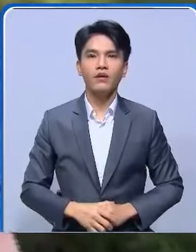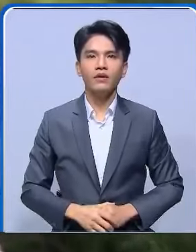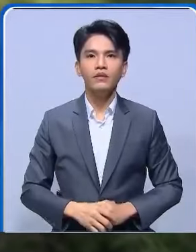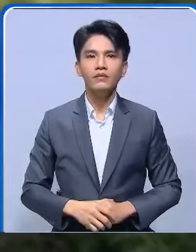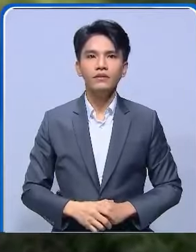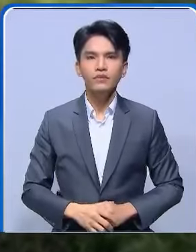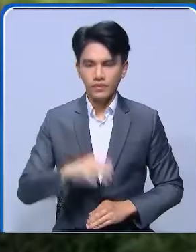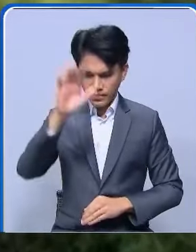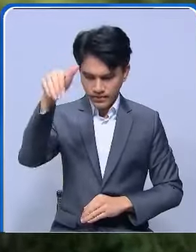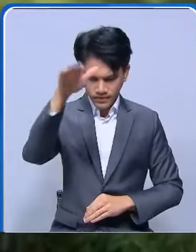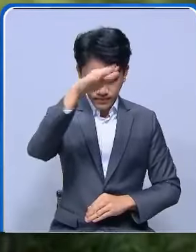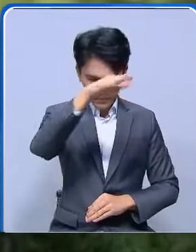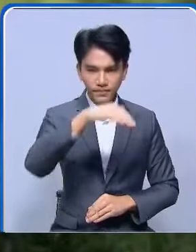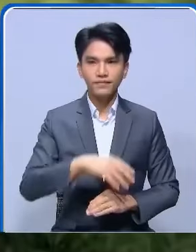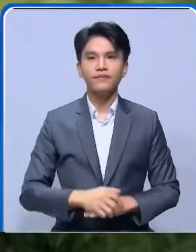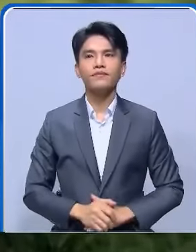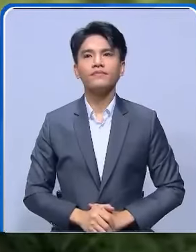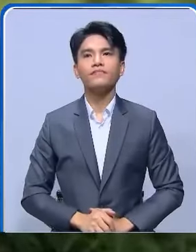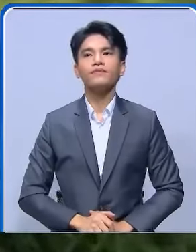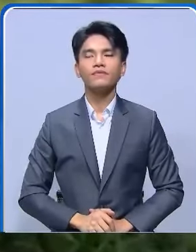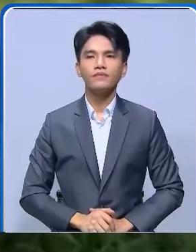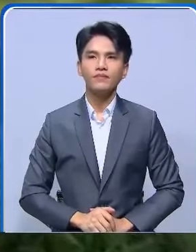ปมามามา